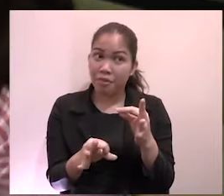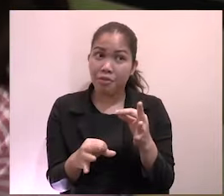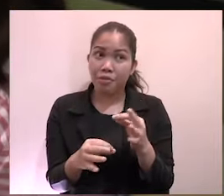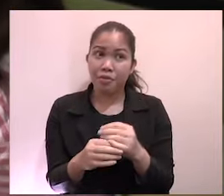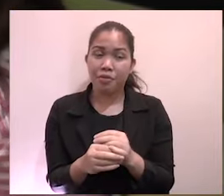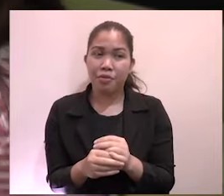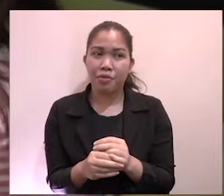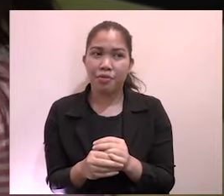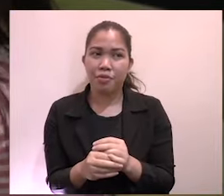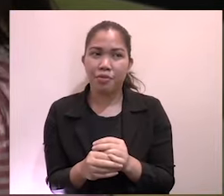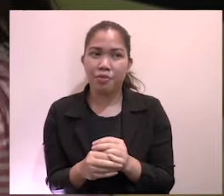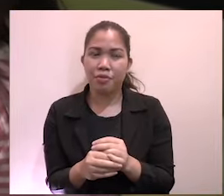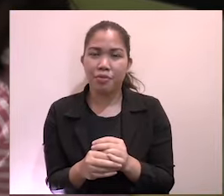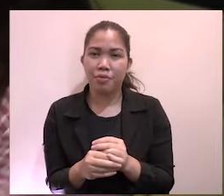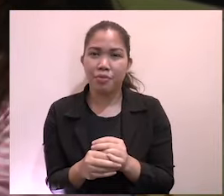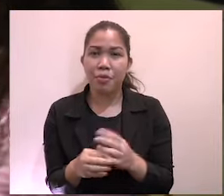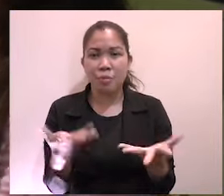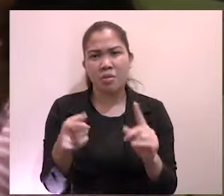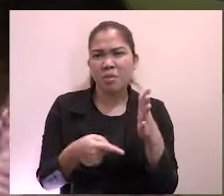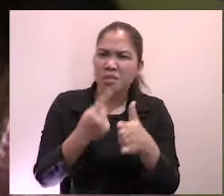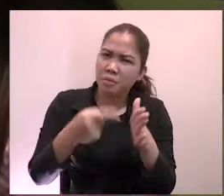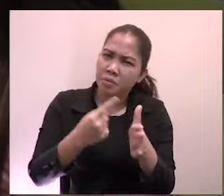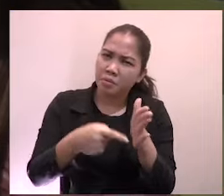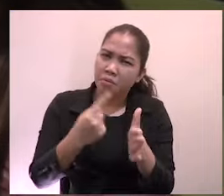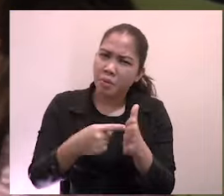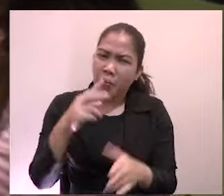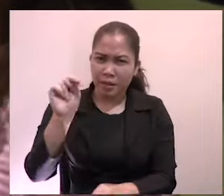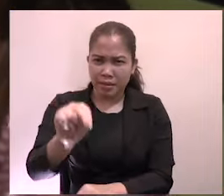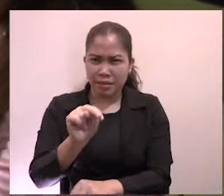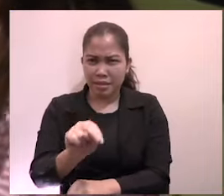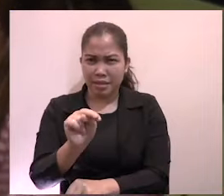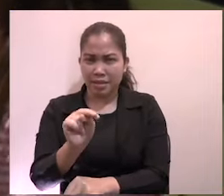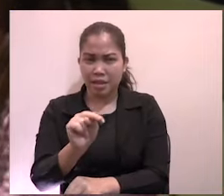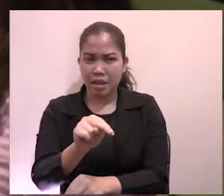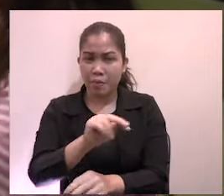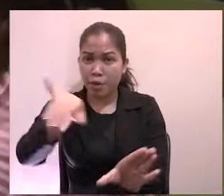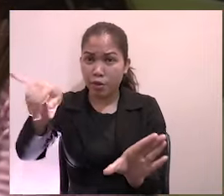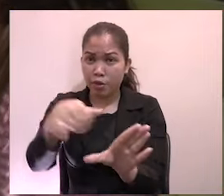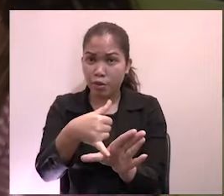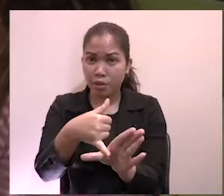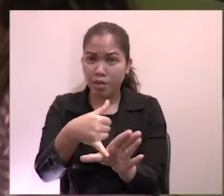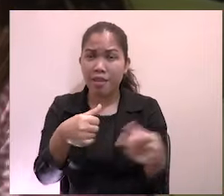ang mga ano po doon, minsan, kailangan po, bago sumali,